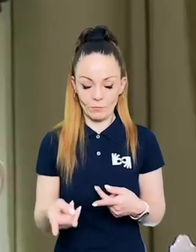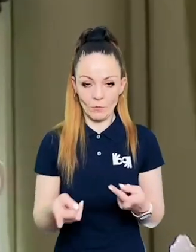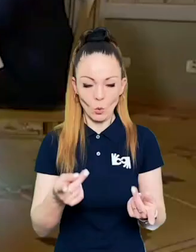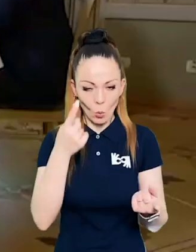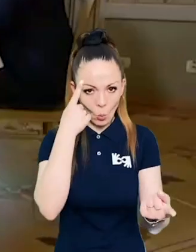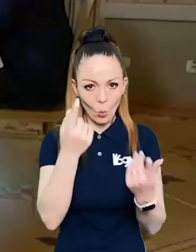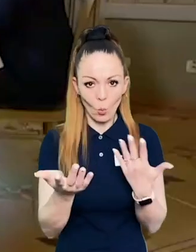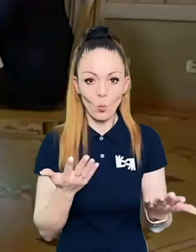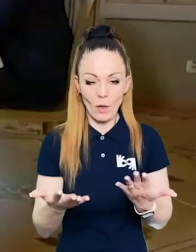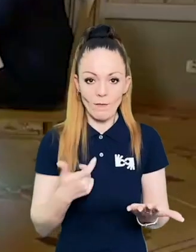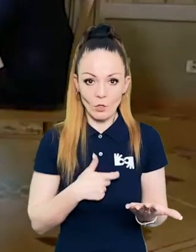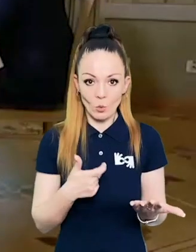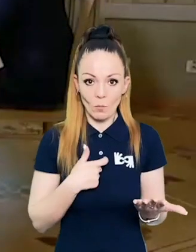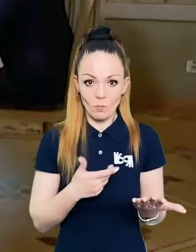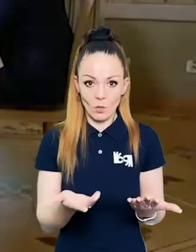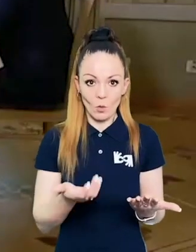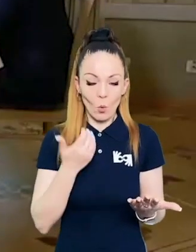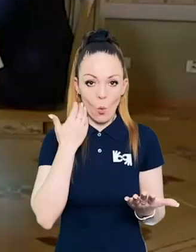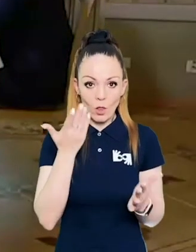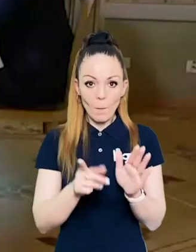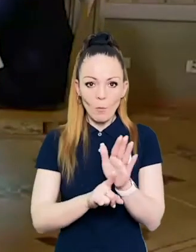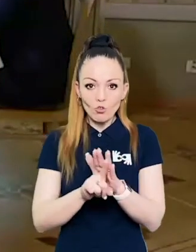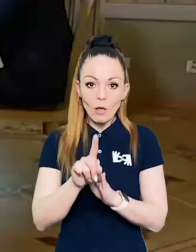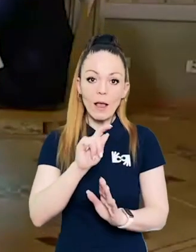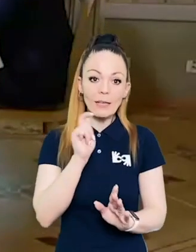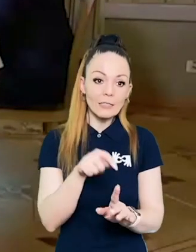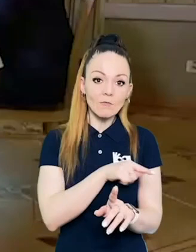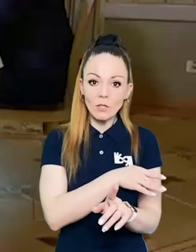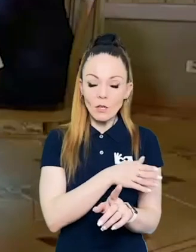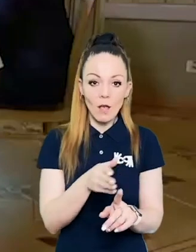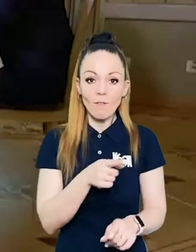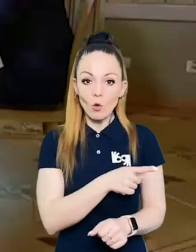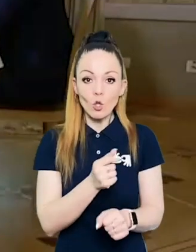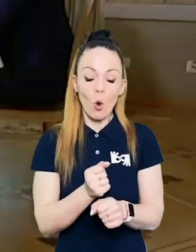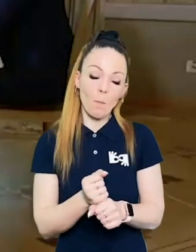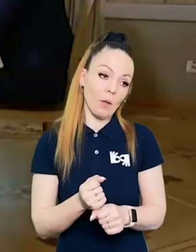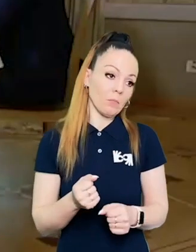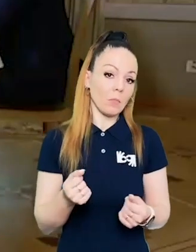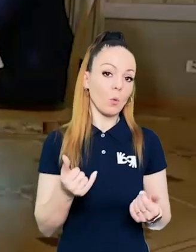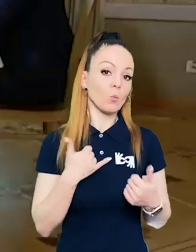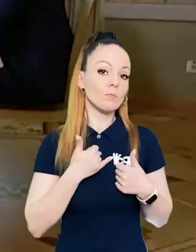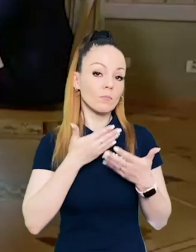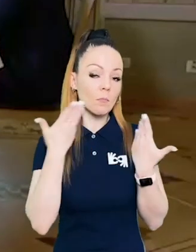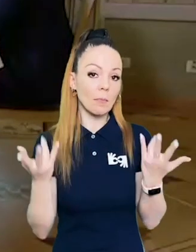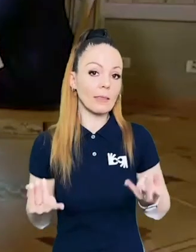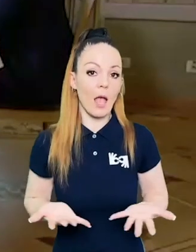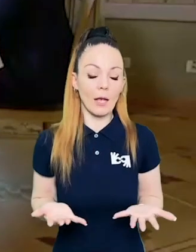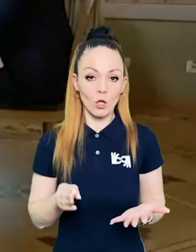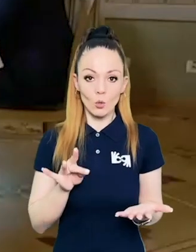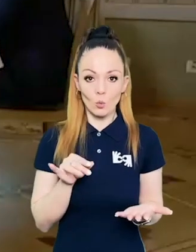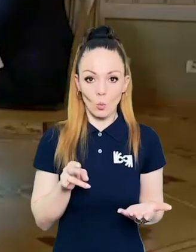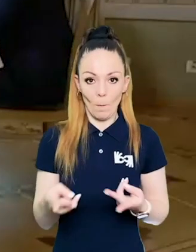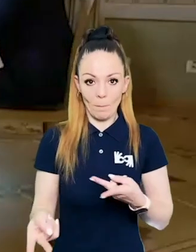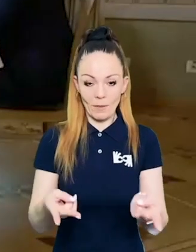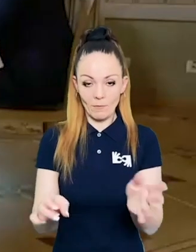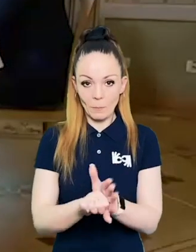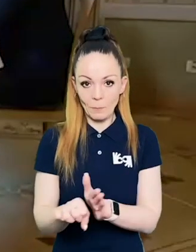трупи. Уявіть собі, коли почалась війна. Вони просто робили вигляд, що немає ніяких